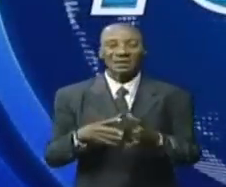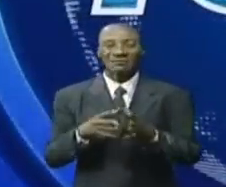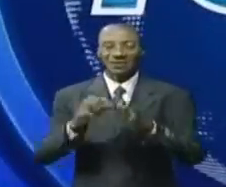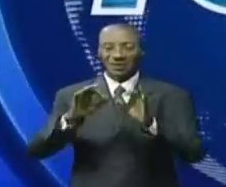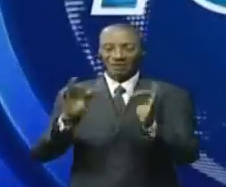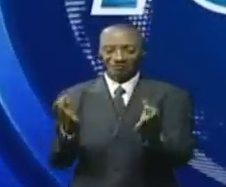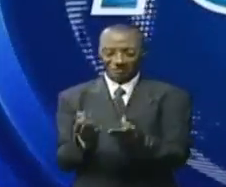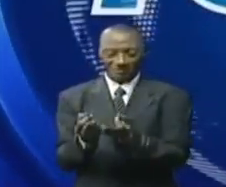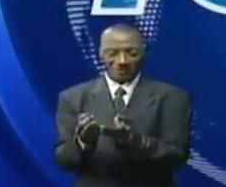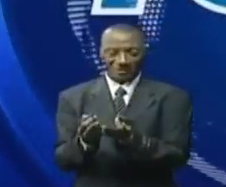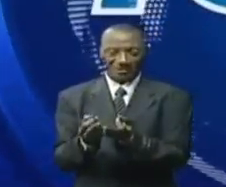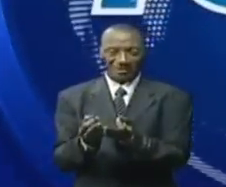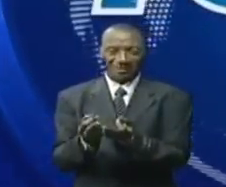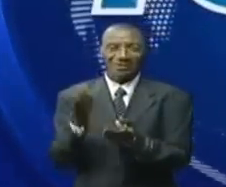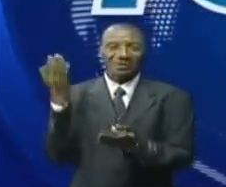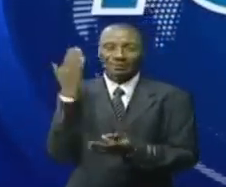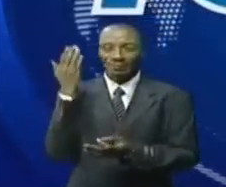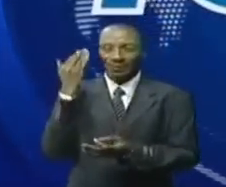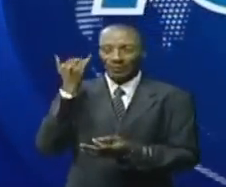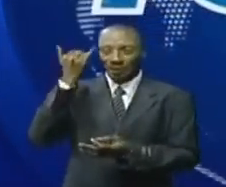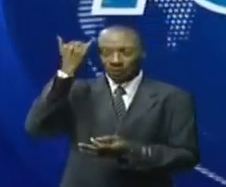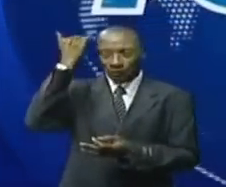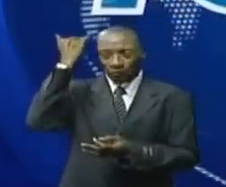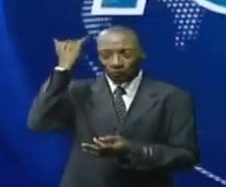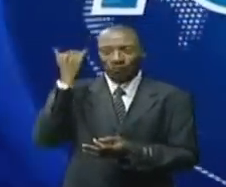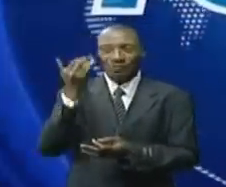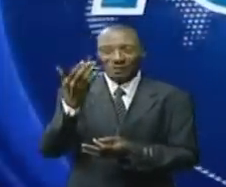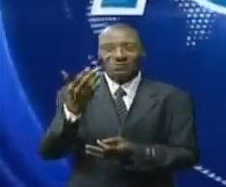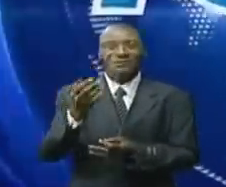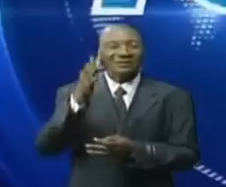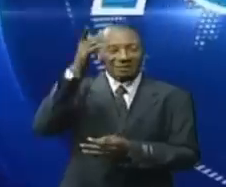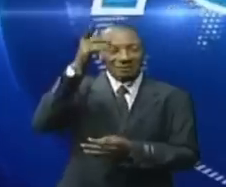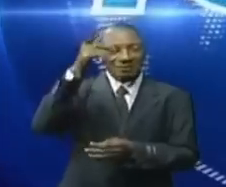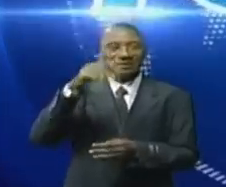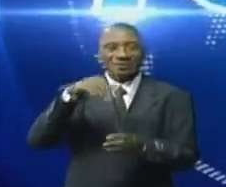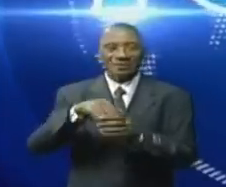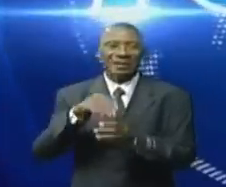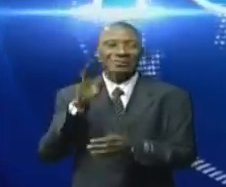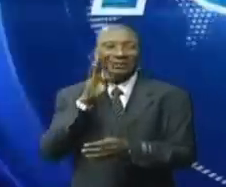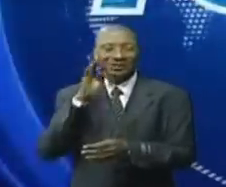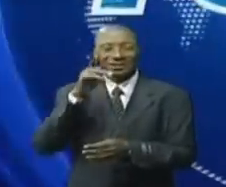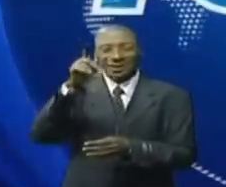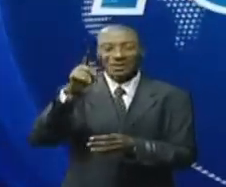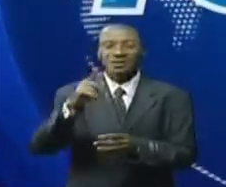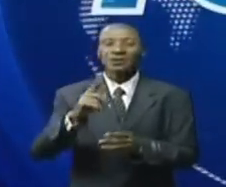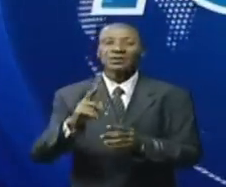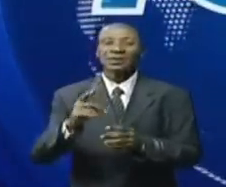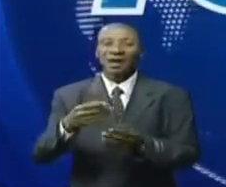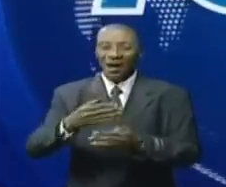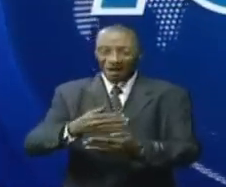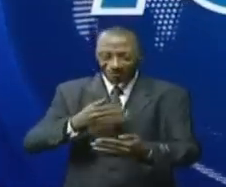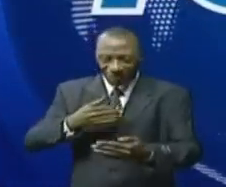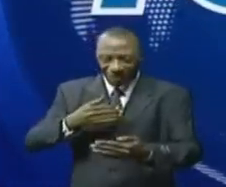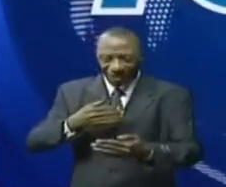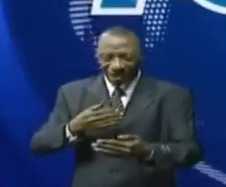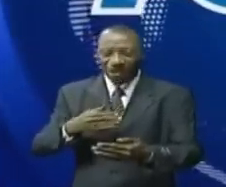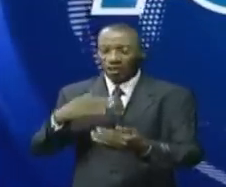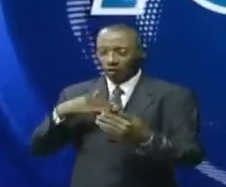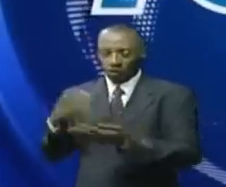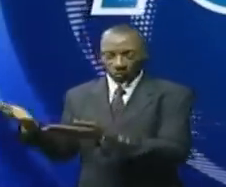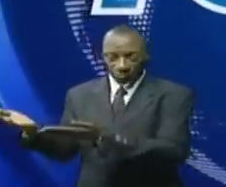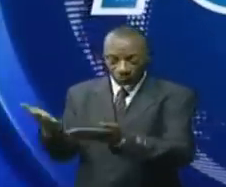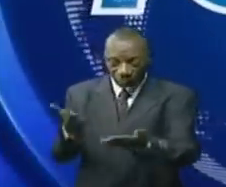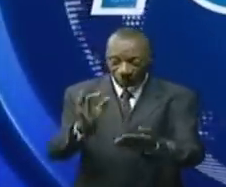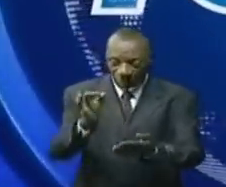déposée pour identifier les auteurs de ces crimes. Elle a organisé un point de presse juste avant la cérémonie de réception de la relique